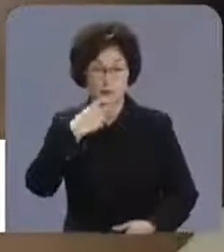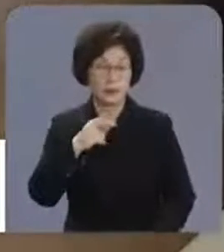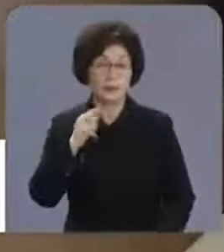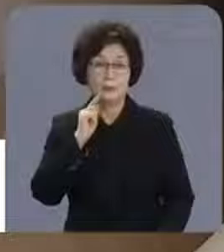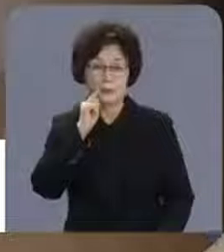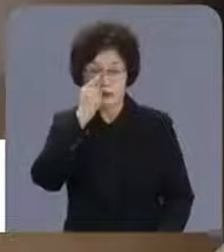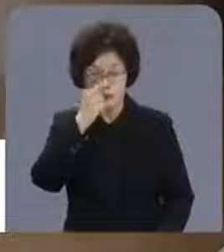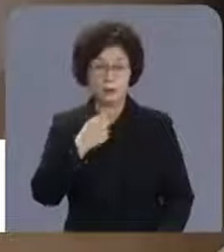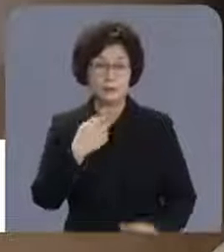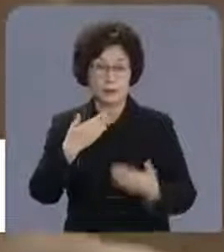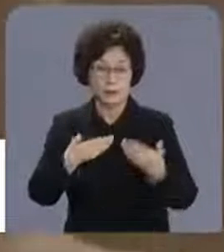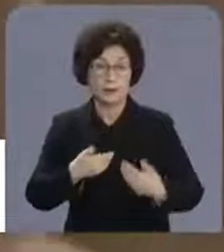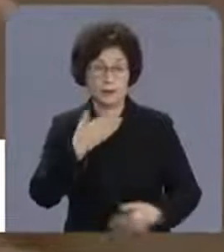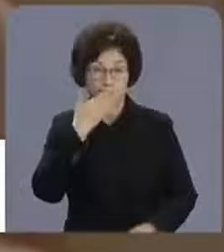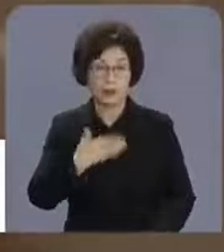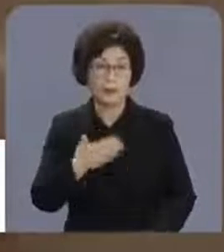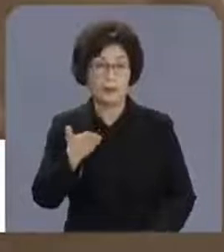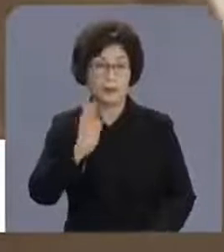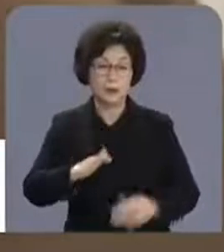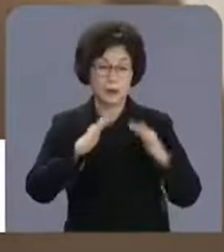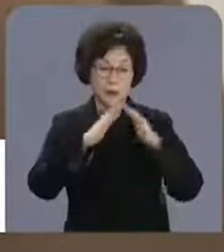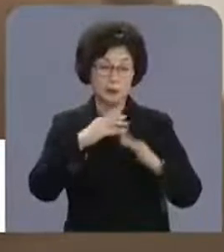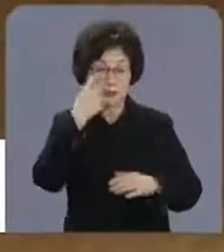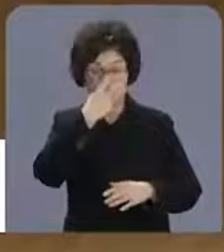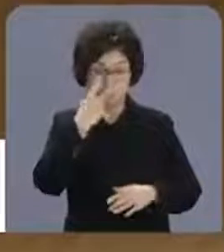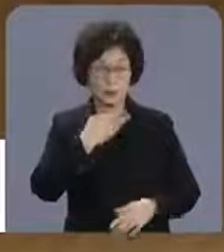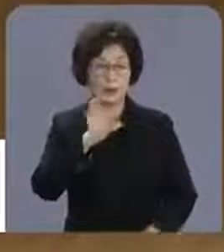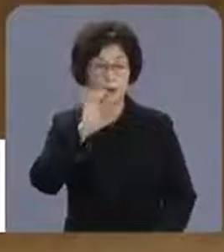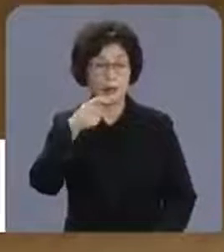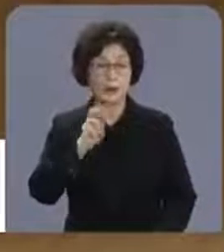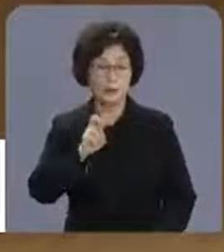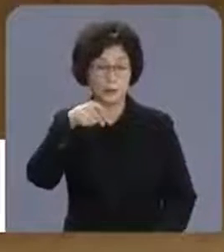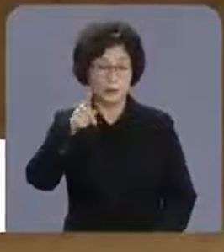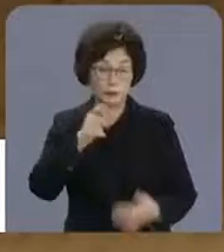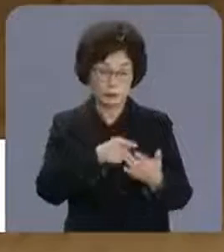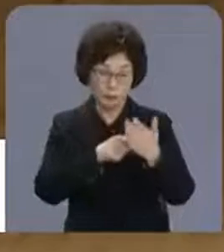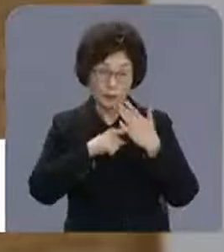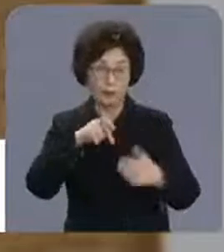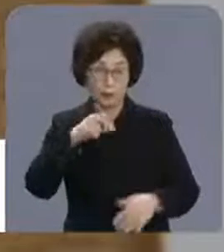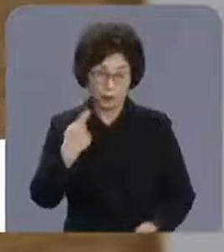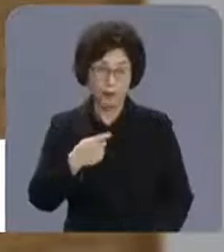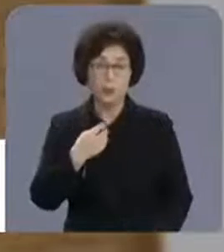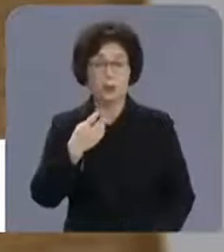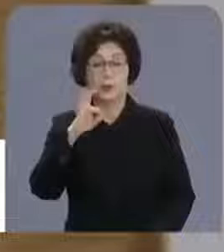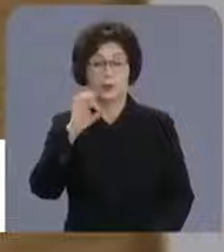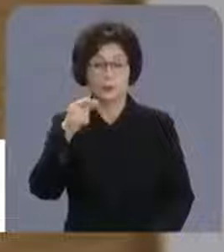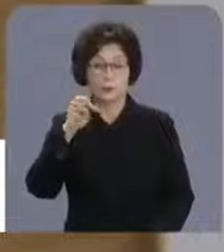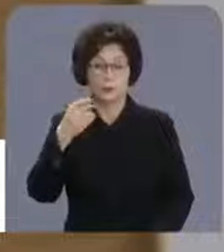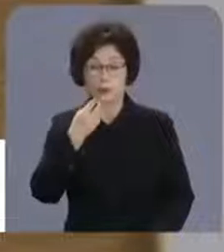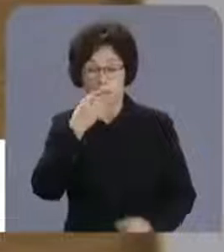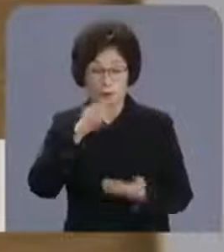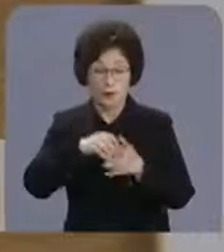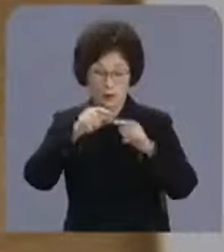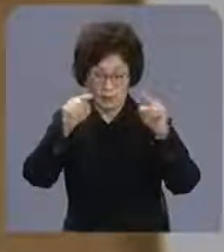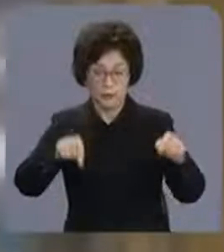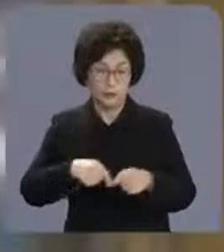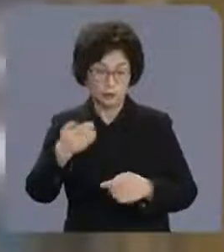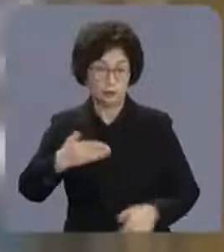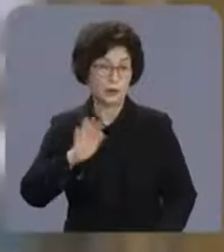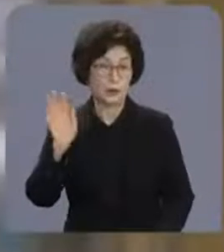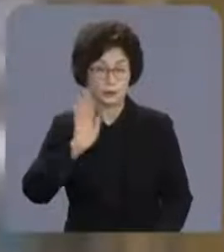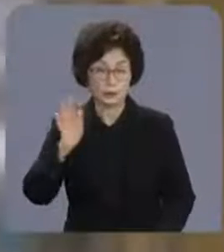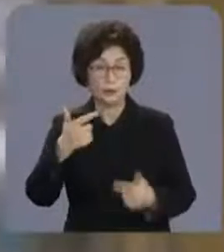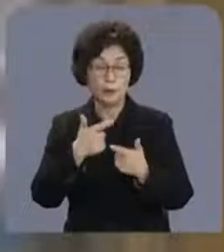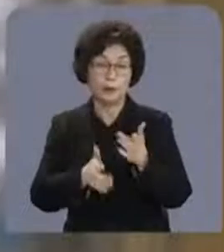검사를 받을 수 있습니다. 하지만 집에서 한 검사가 음성이더라도 음성 확인서는 발급하지 않습니다.